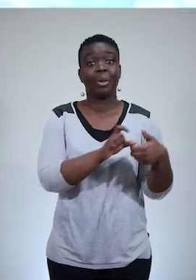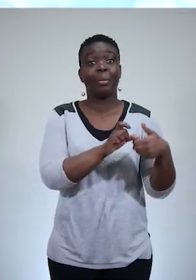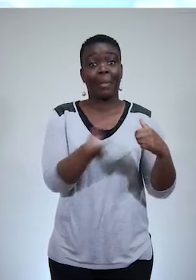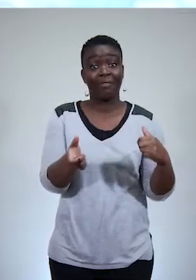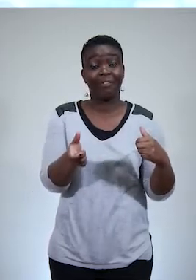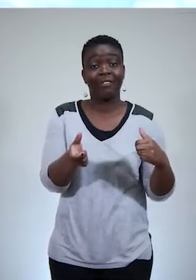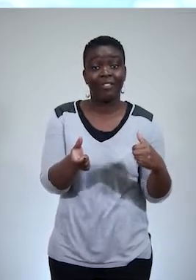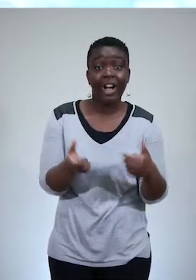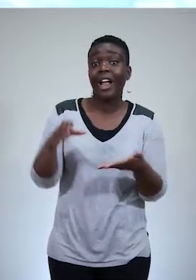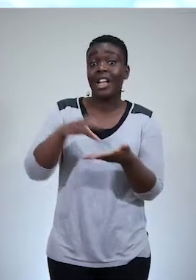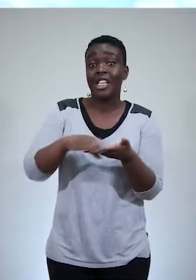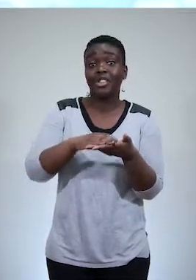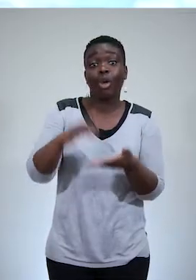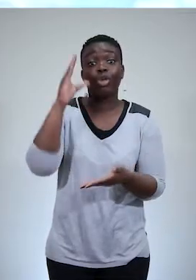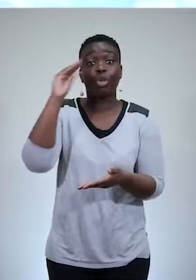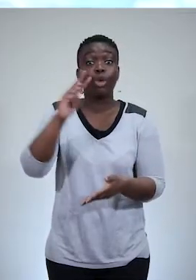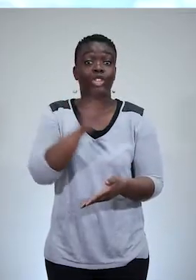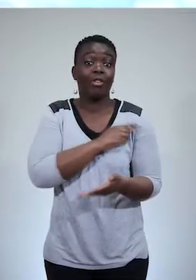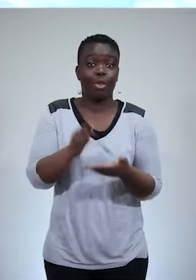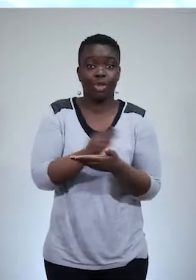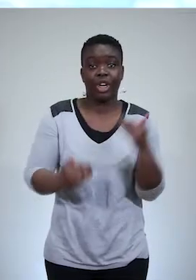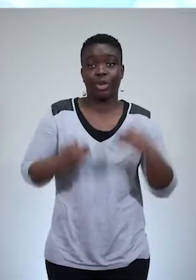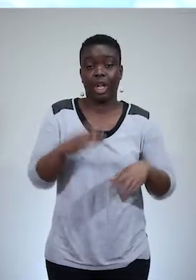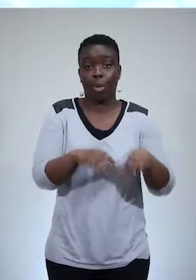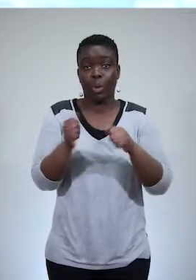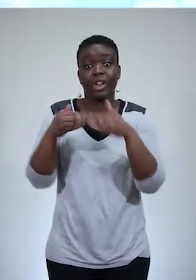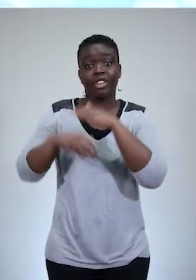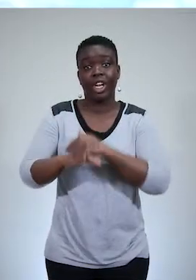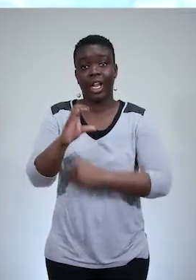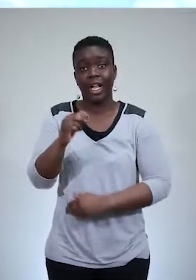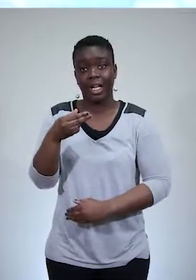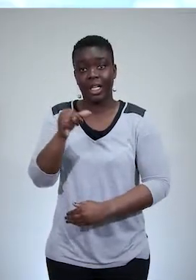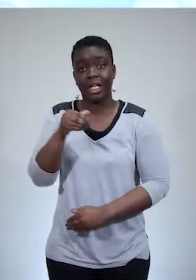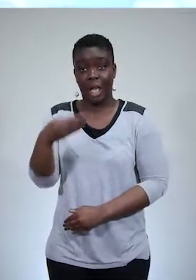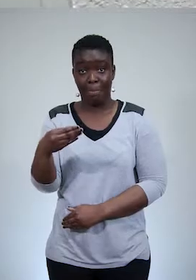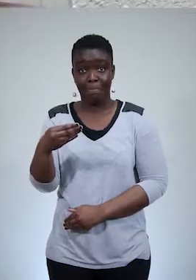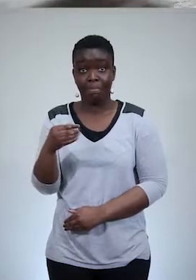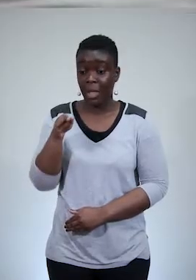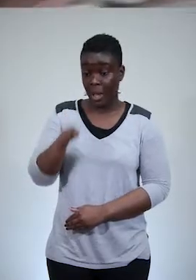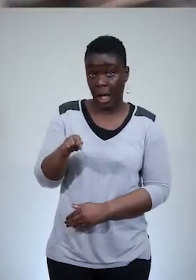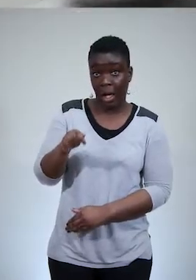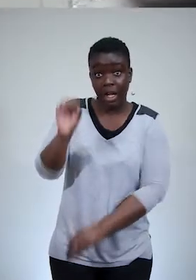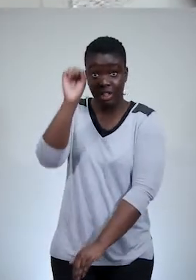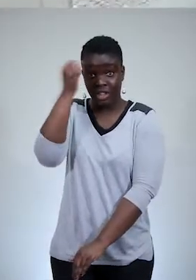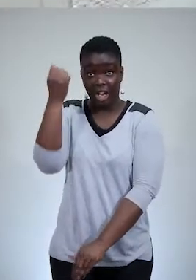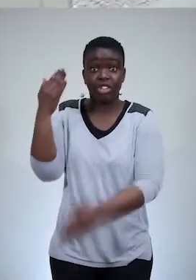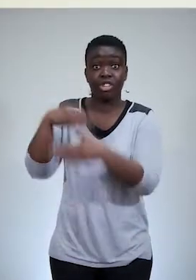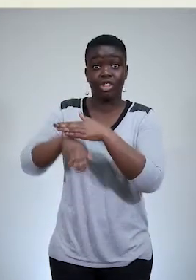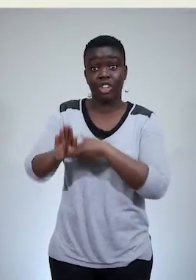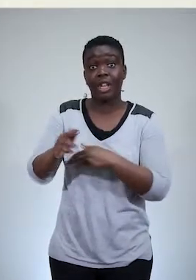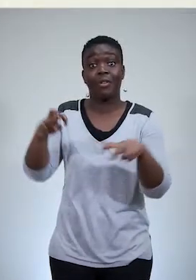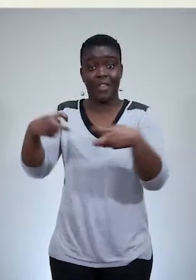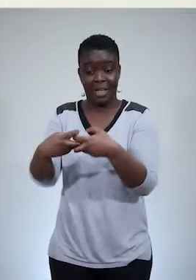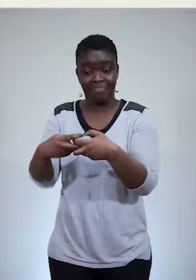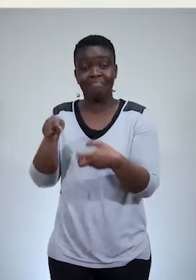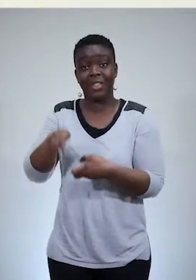Systématiquement, on faisait des photocopies en A3. Donc en fait, c'était que du bon sens et des choses extrêmement simples qui ont été assez faciles à